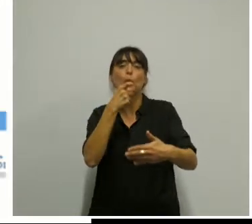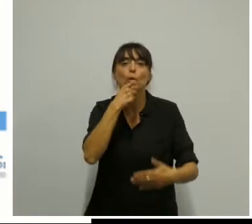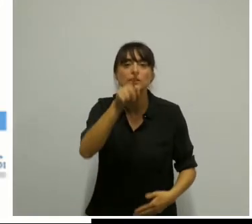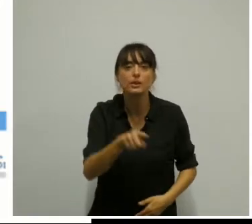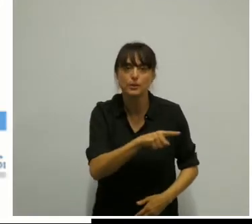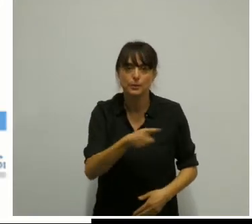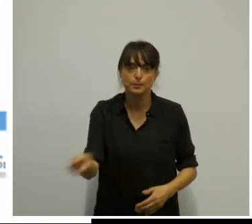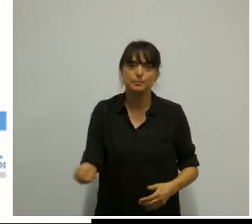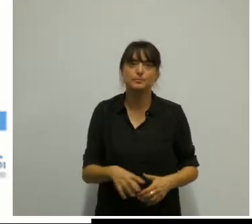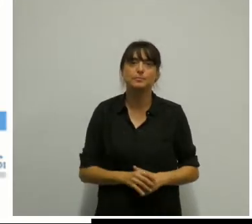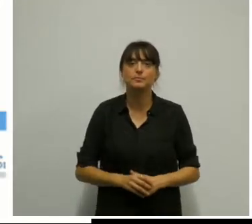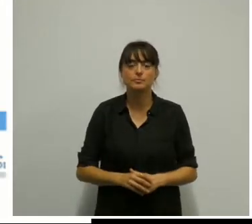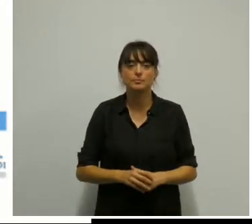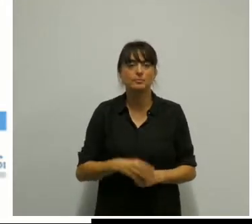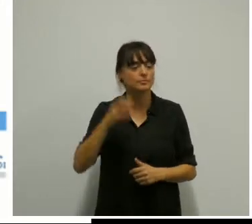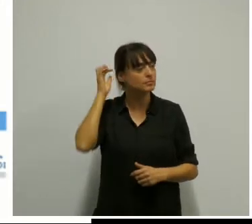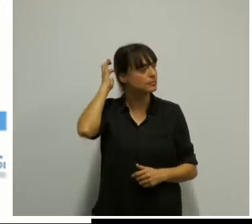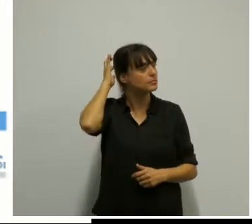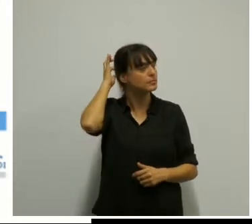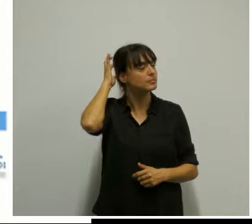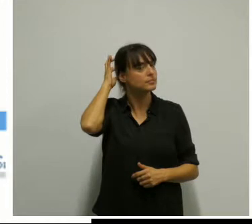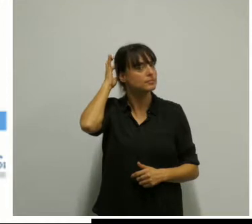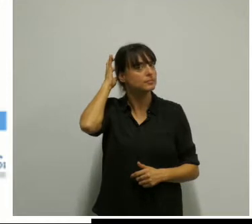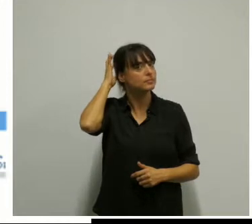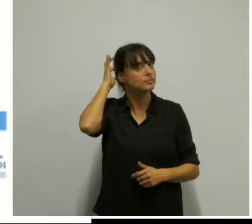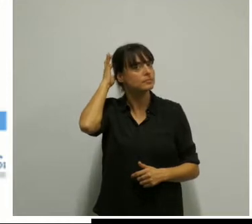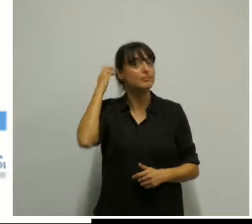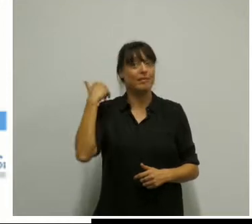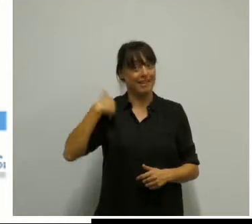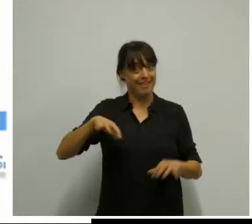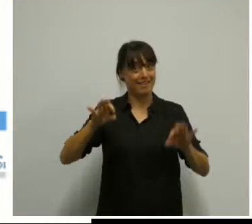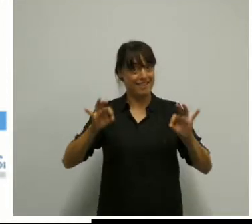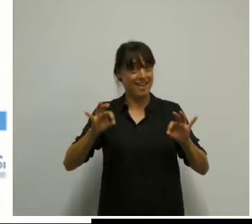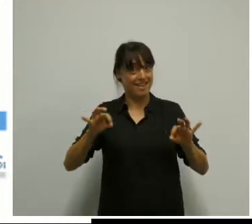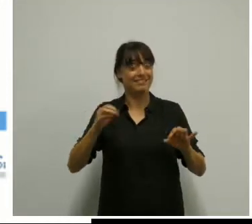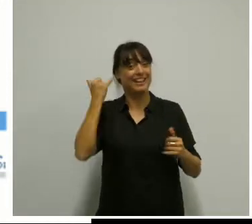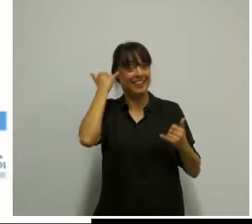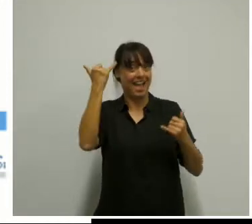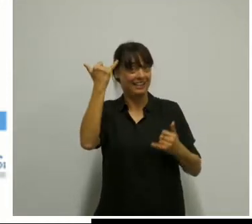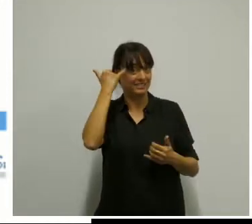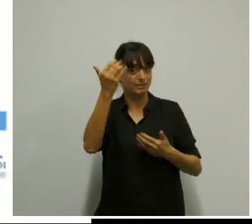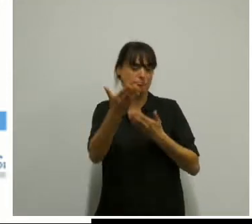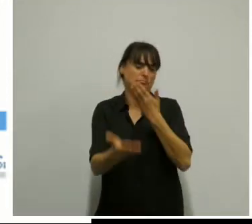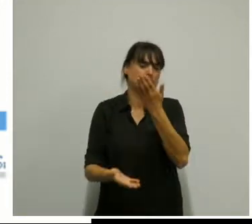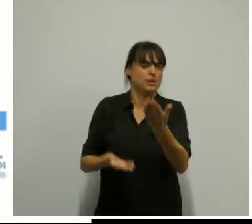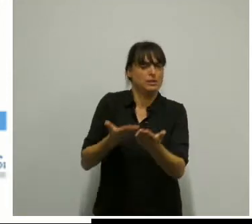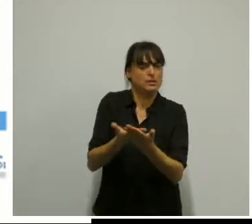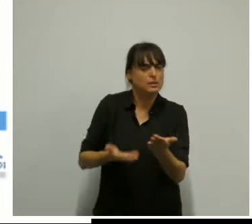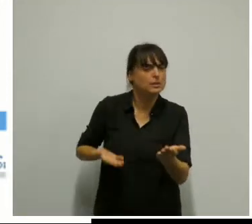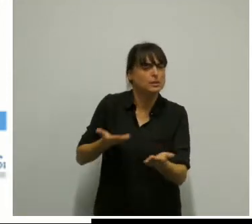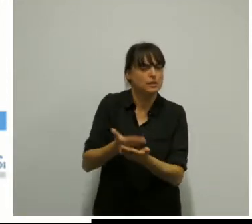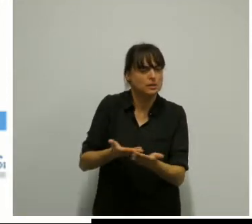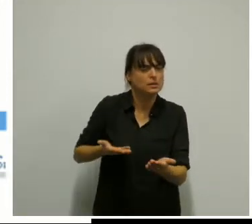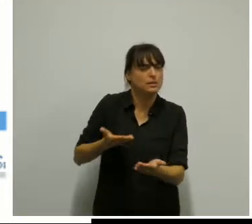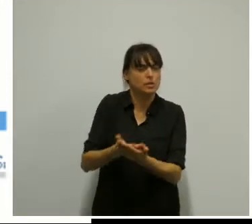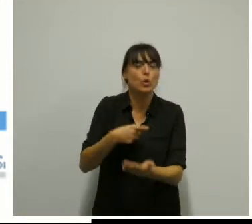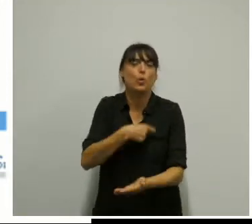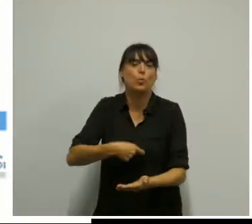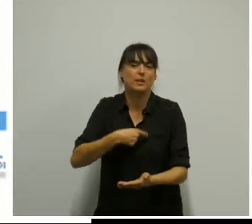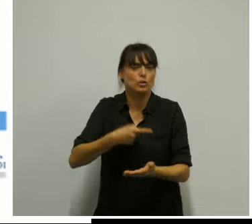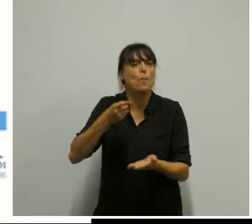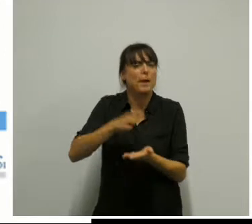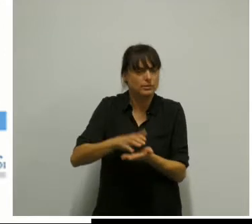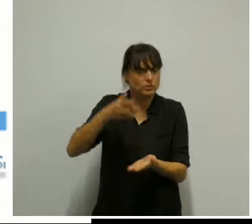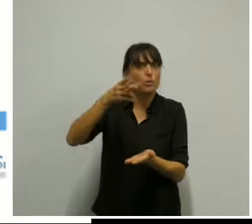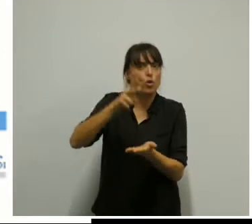Val? Al final, després de totes les idees que vam aportar a la comissió, que va ser una feinada de bastants mesos